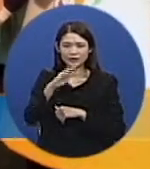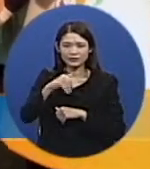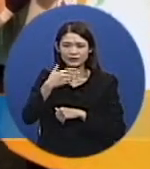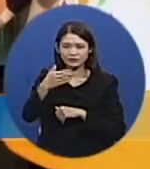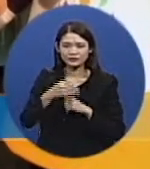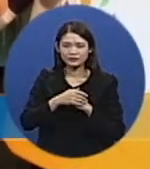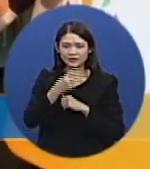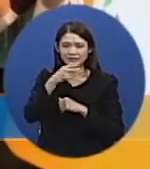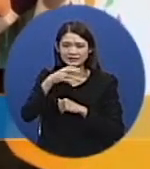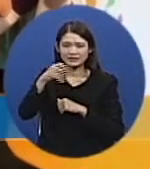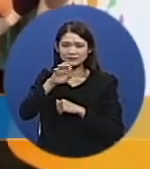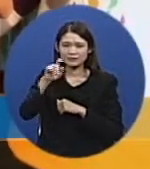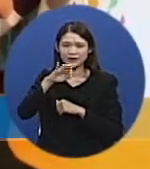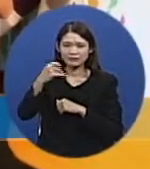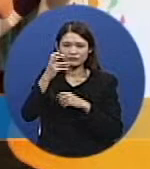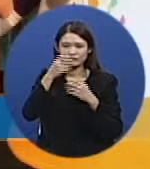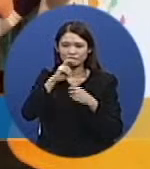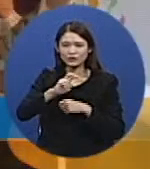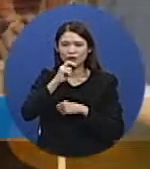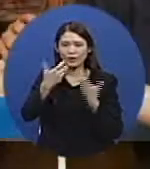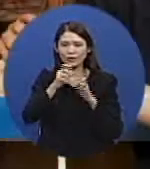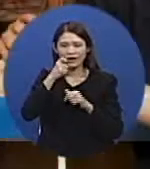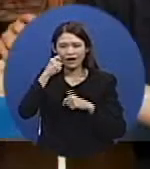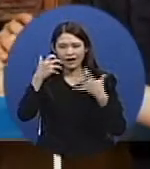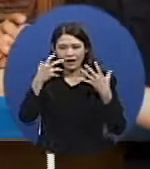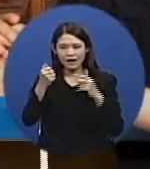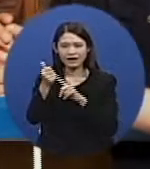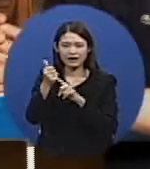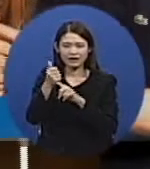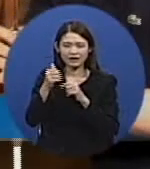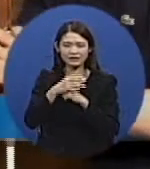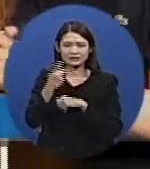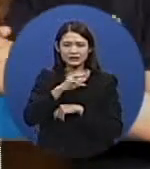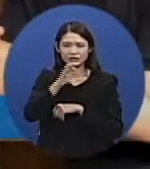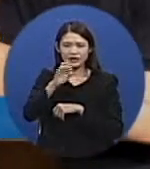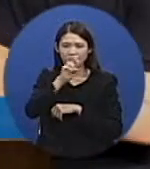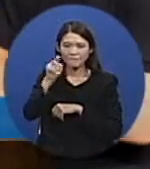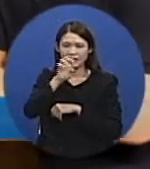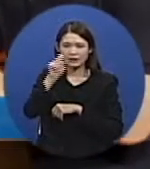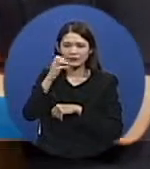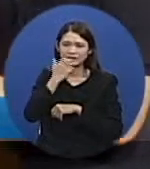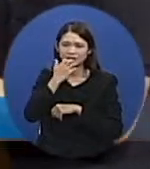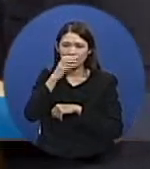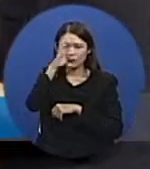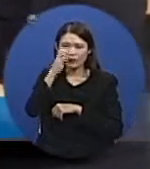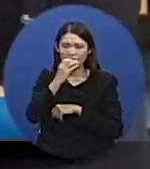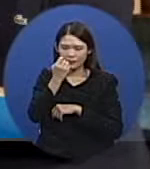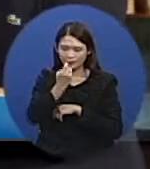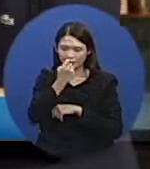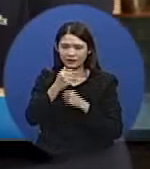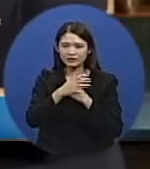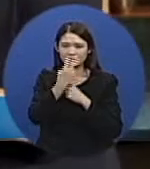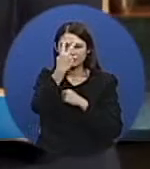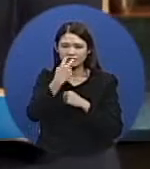1990년대 틴틴파이브로 활동하며 큰 인기를 얻었던 이동우 씨는 지난 2010년 망막색소 변성증으로 시력을 잃어